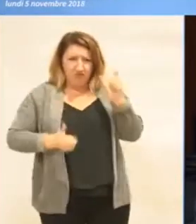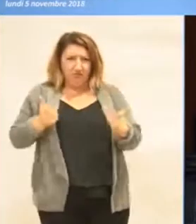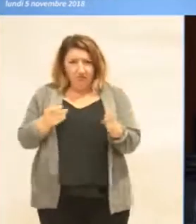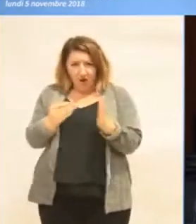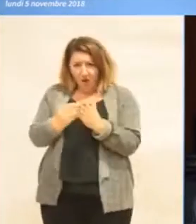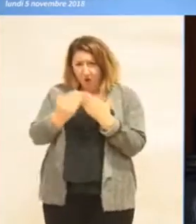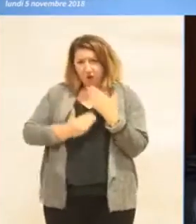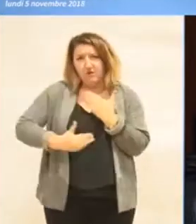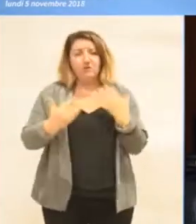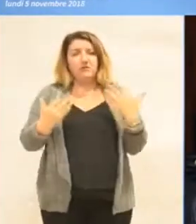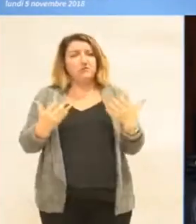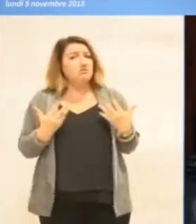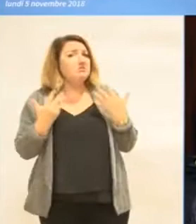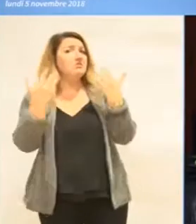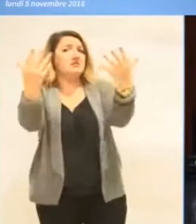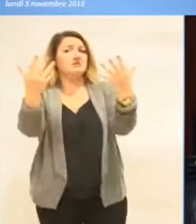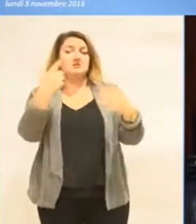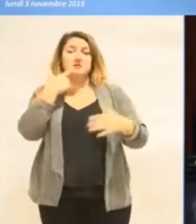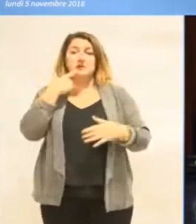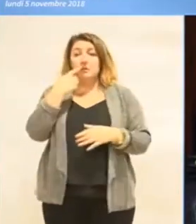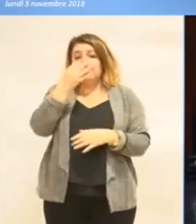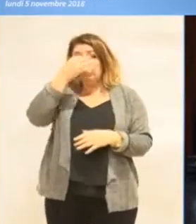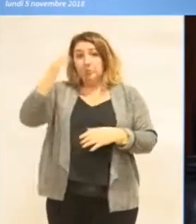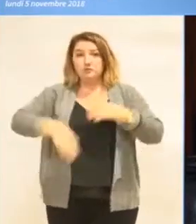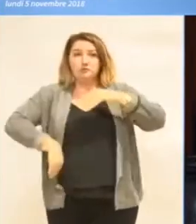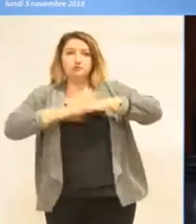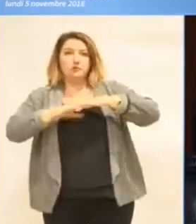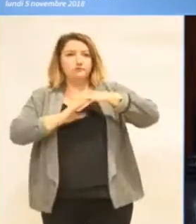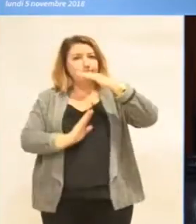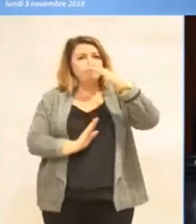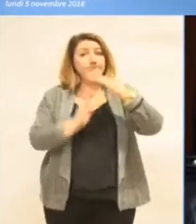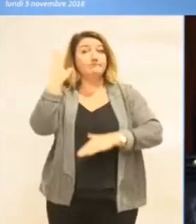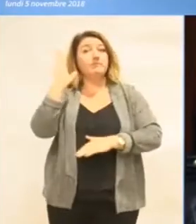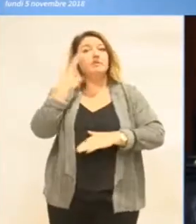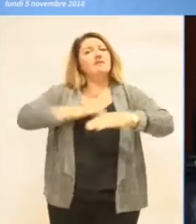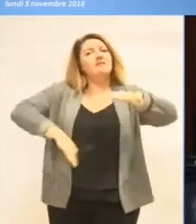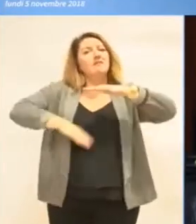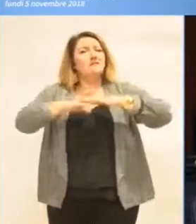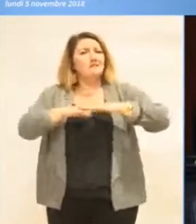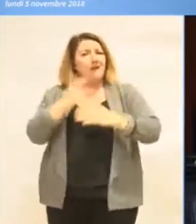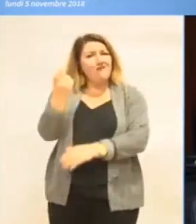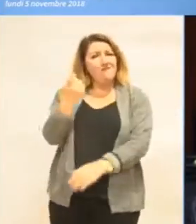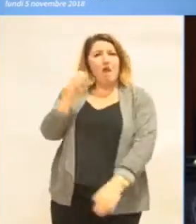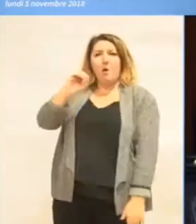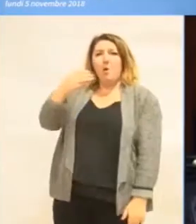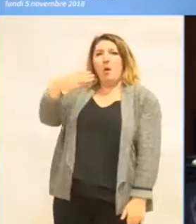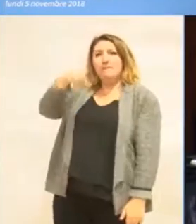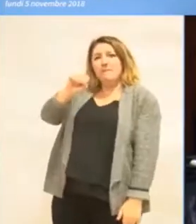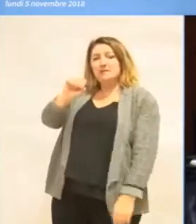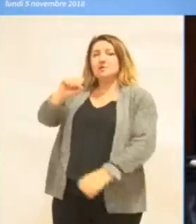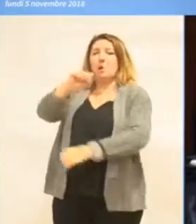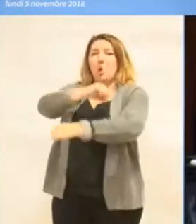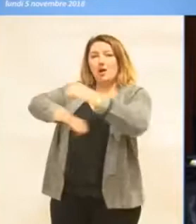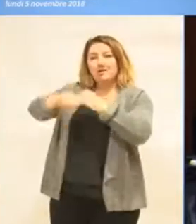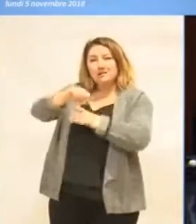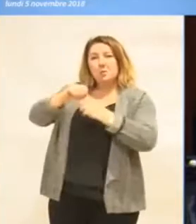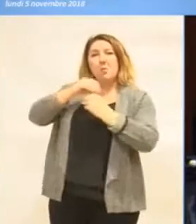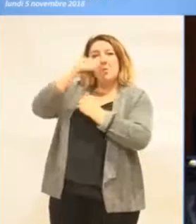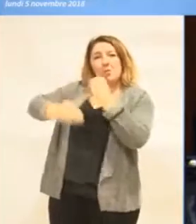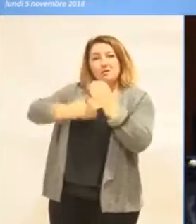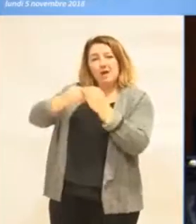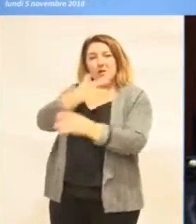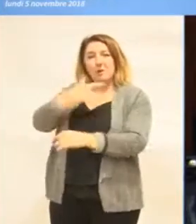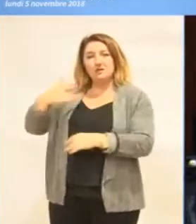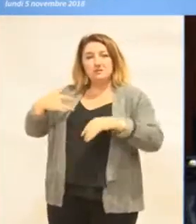supplémentaires avec un dépassement du seuil de la pollution défini par l'Organisation mondiale de la santé. Je me permettrai de faire une incise concernant